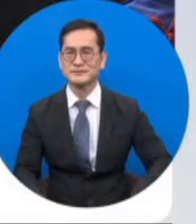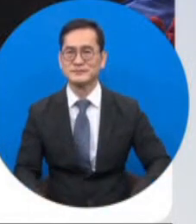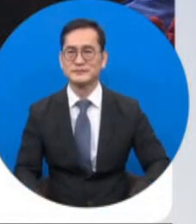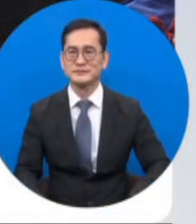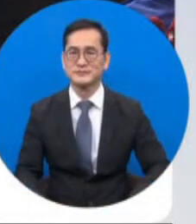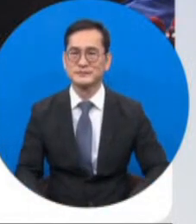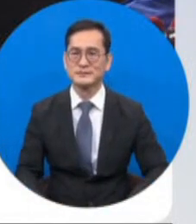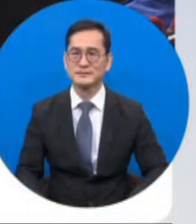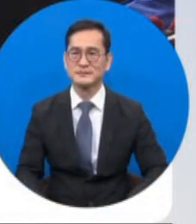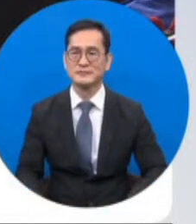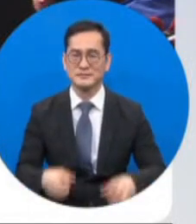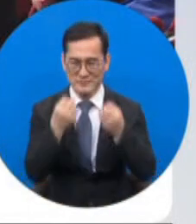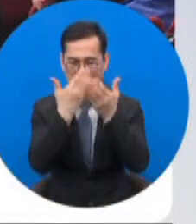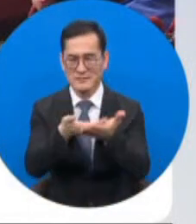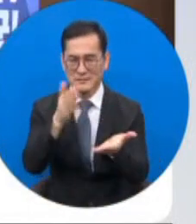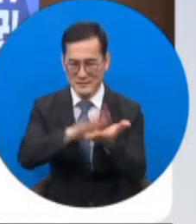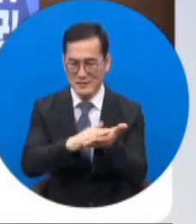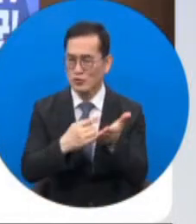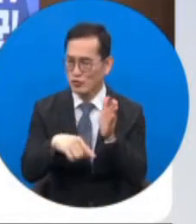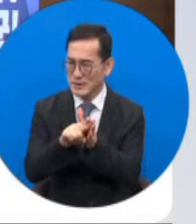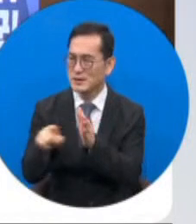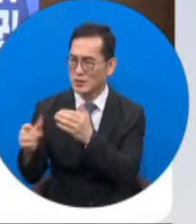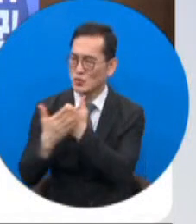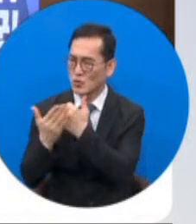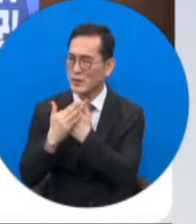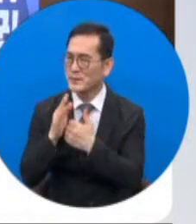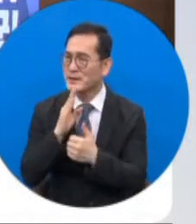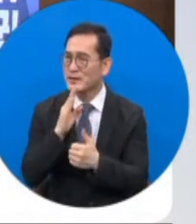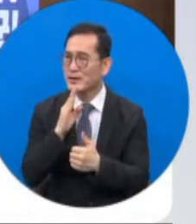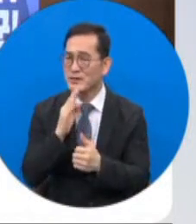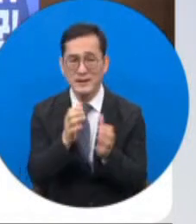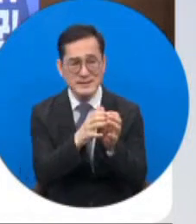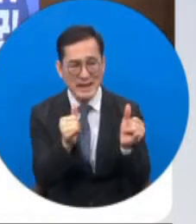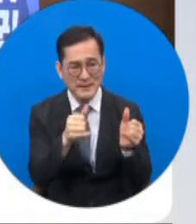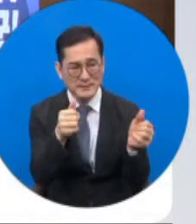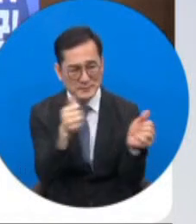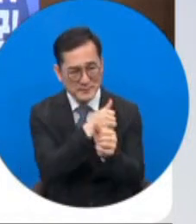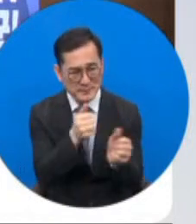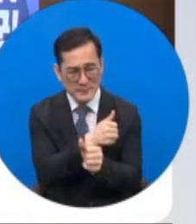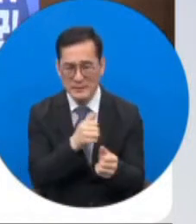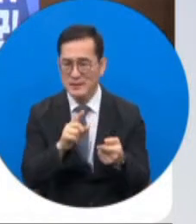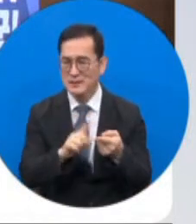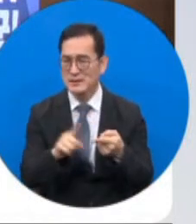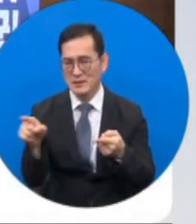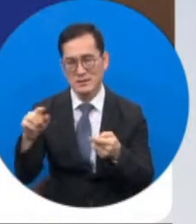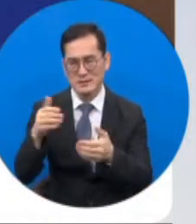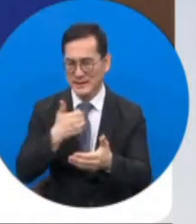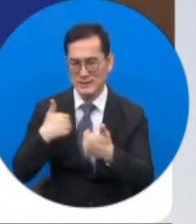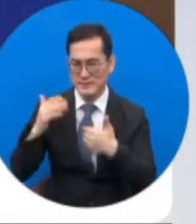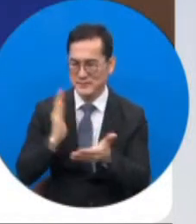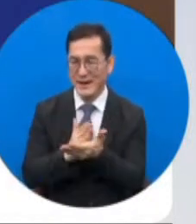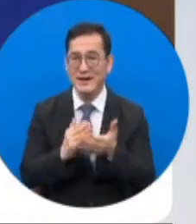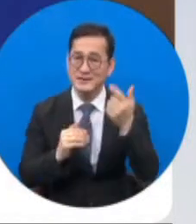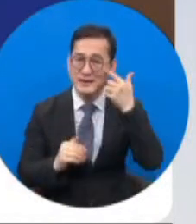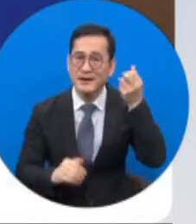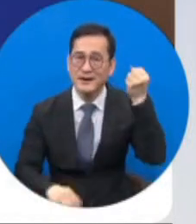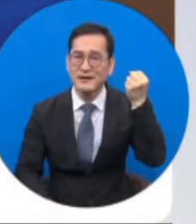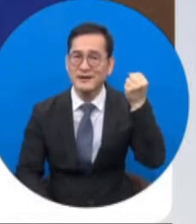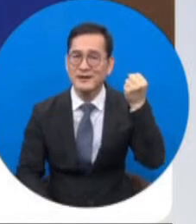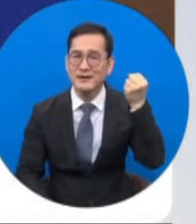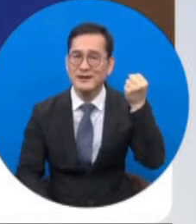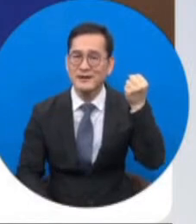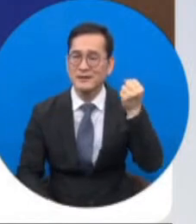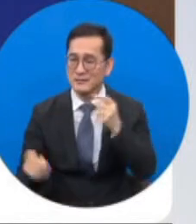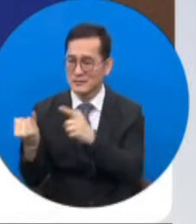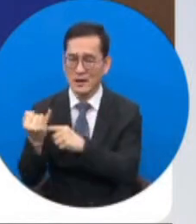추진해 주되 당장의 인적 쇄신은 그 대상에서 제외한다는 생각을 했던 것 같습니다. 여기서 양측의 생각이